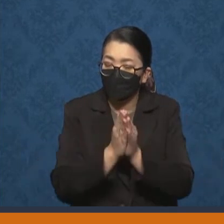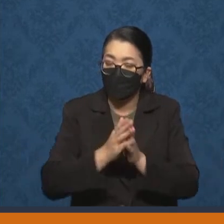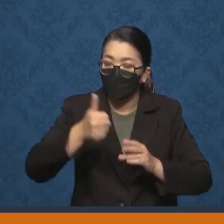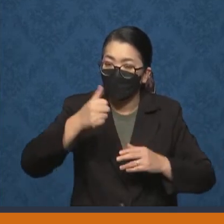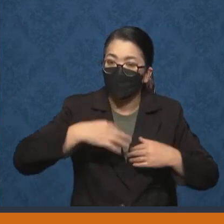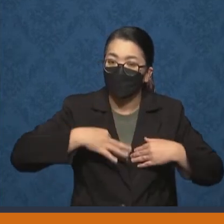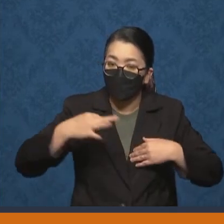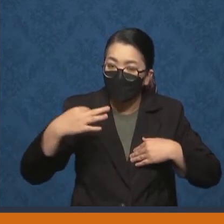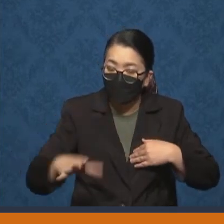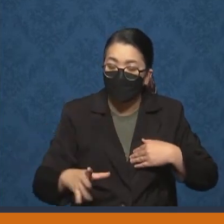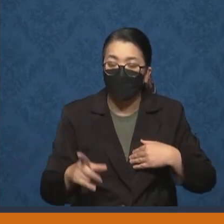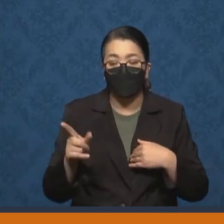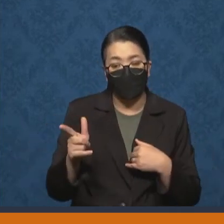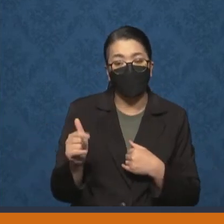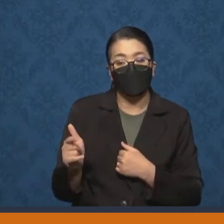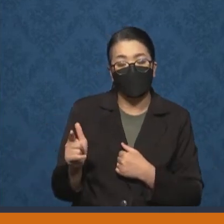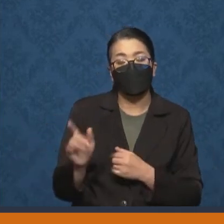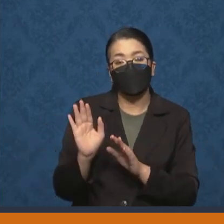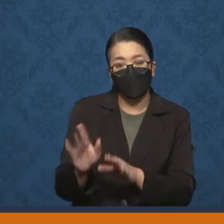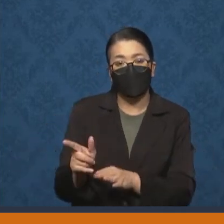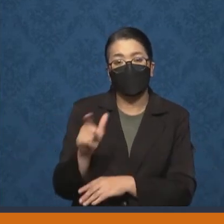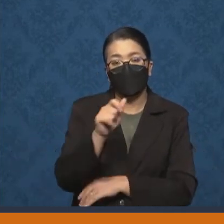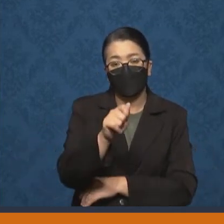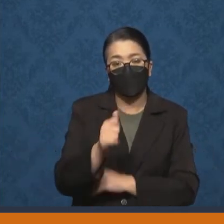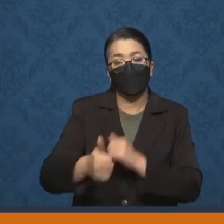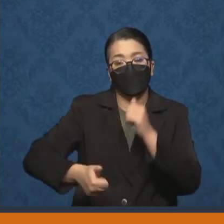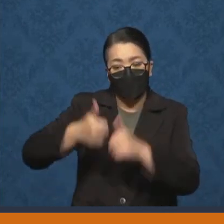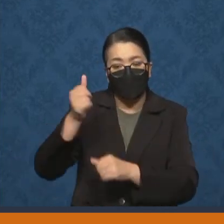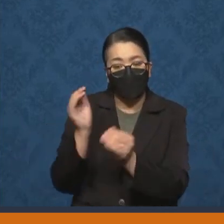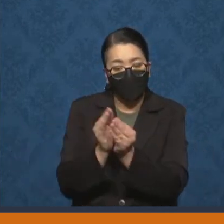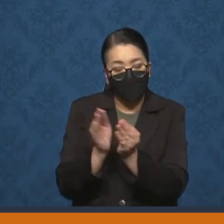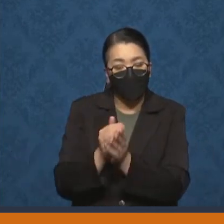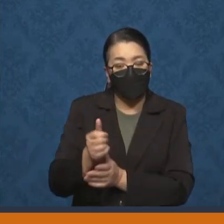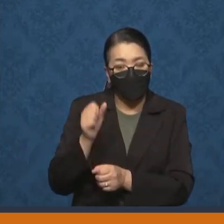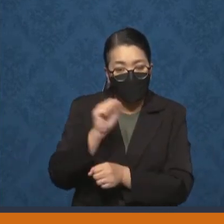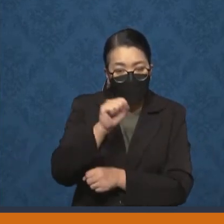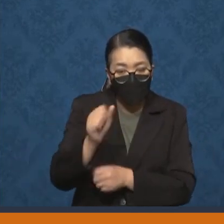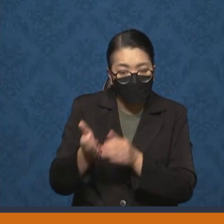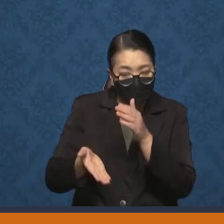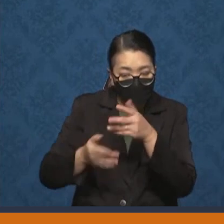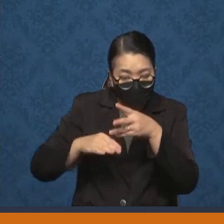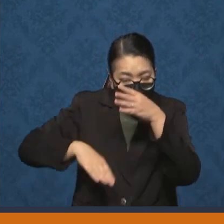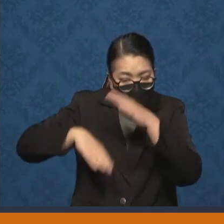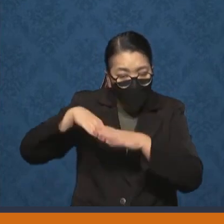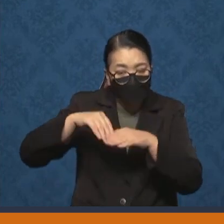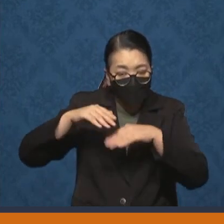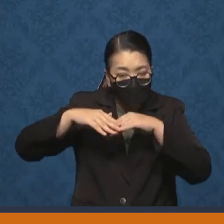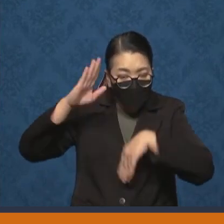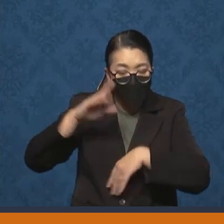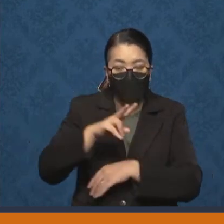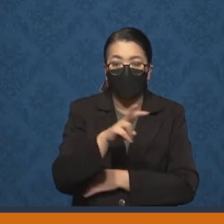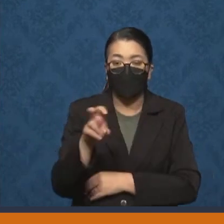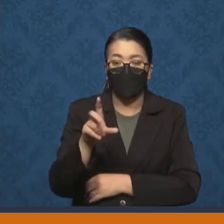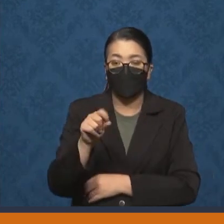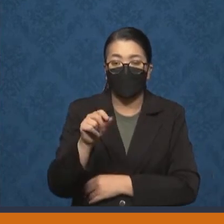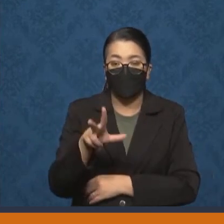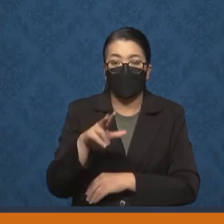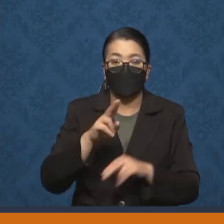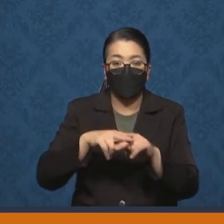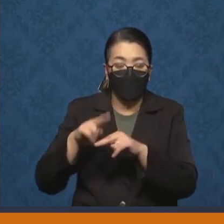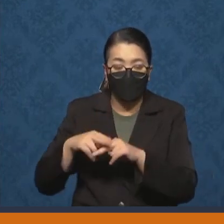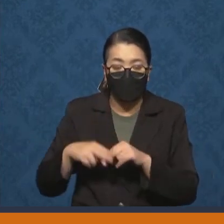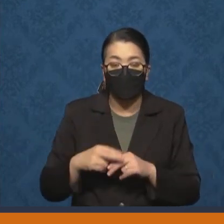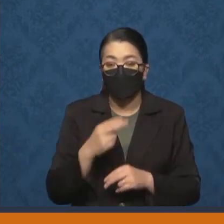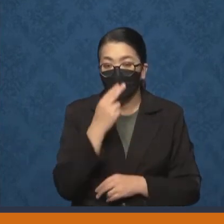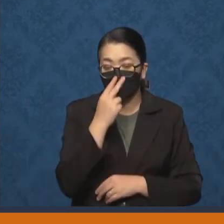นก็สมควรแล้วหรือเปล่าที่พรรค A จะได้จำนวนส.ส.สูงถึง223ที่นั่งผมอยากจะเชิญชวนทุกท่านครับไปดูผลลัพ